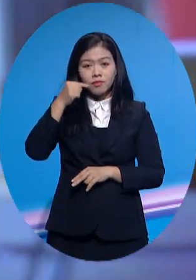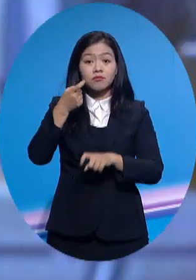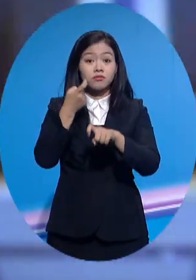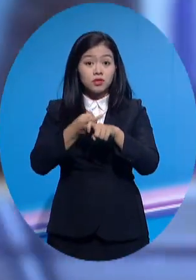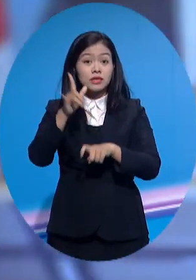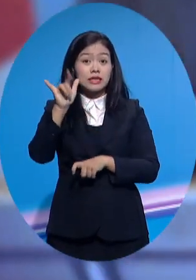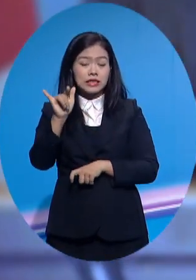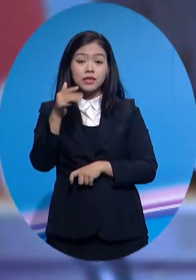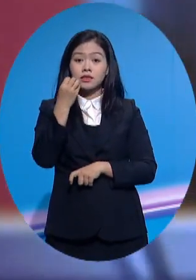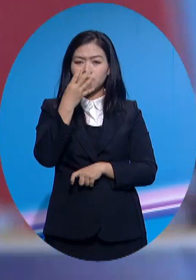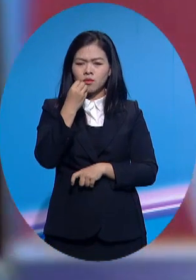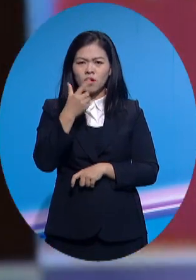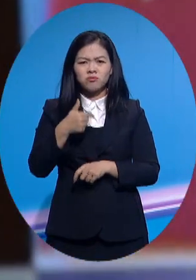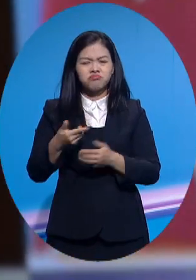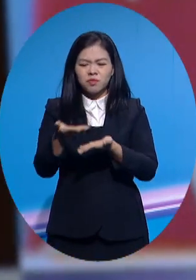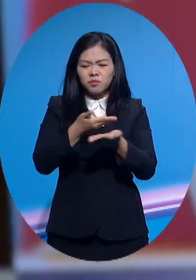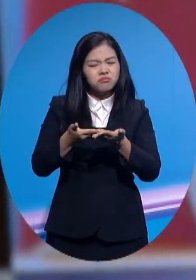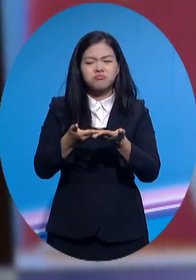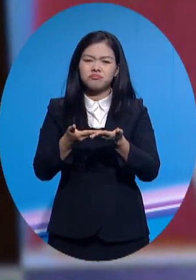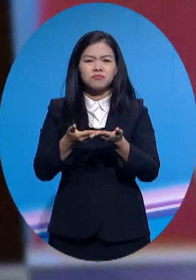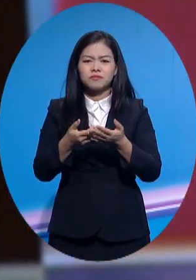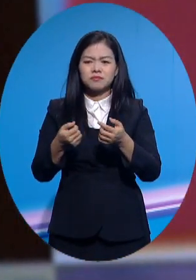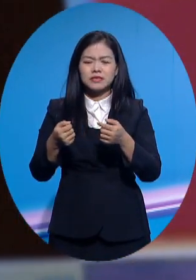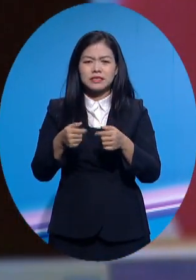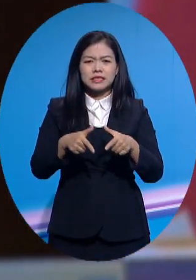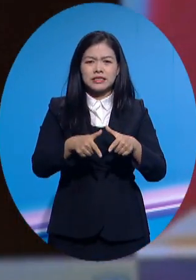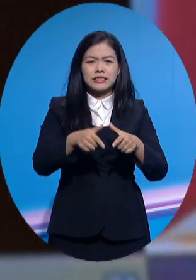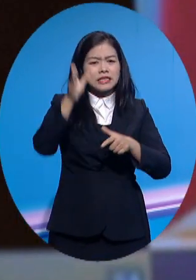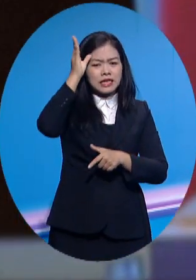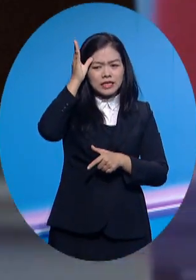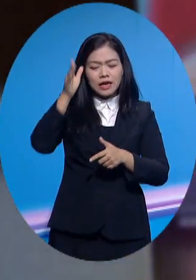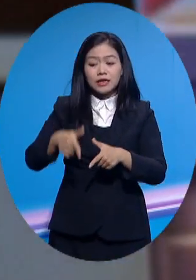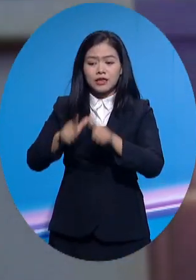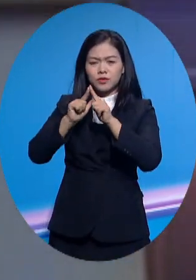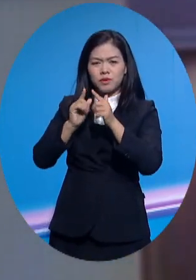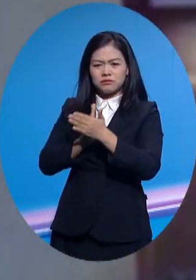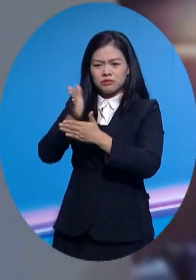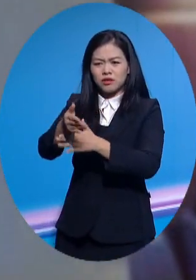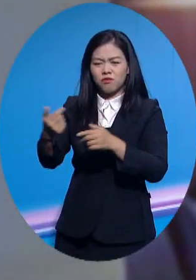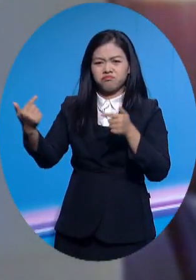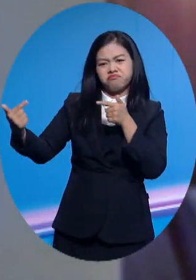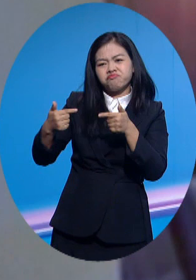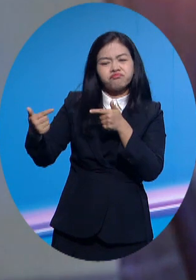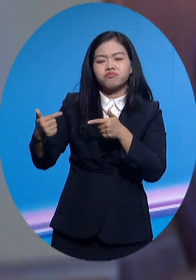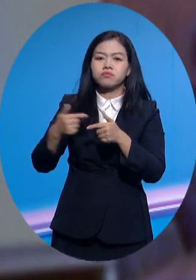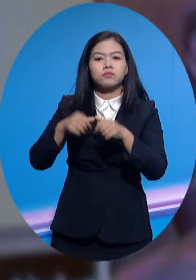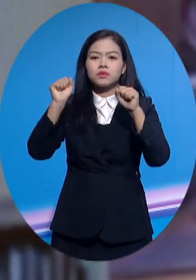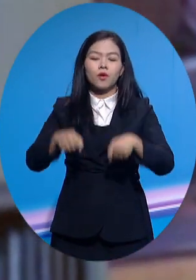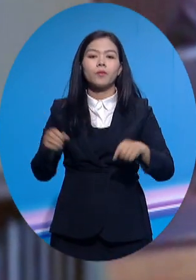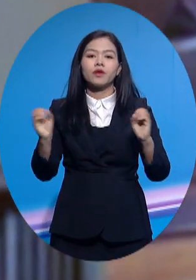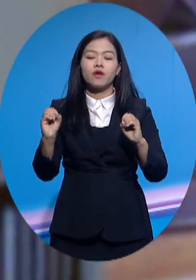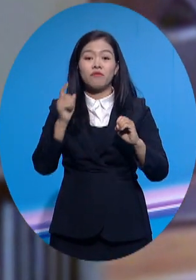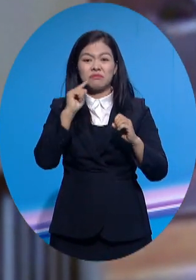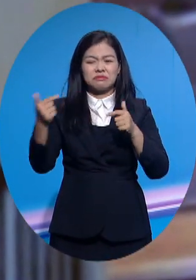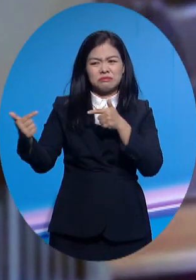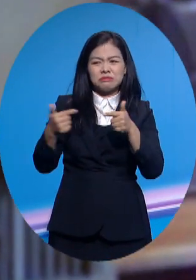Iran nhằm vào Israel tuyên bố nhấn mạnh Iran đã có hành động gây thêm bất ổn cho khu vực và nguy cơ gây ra leo than không thể kiểm